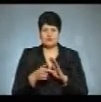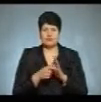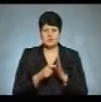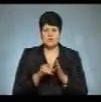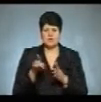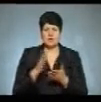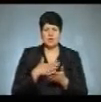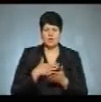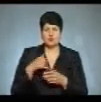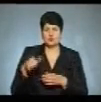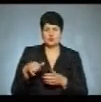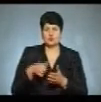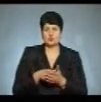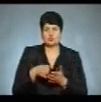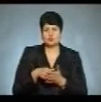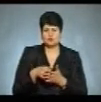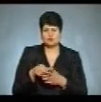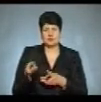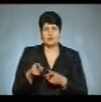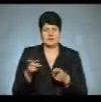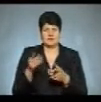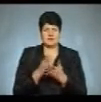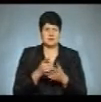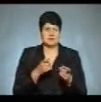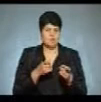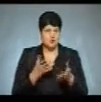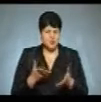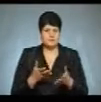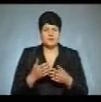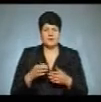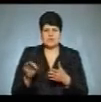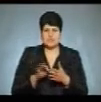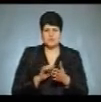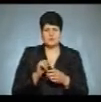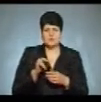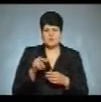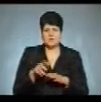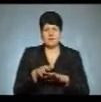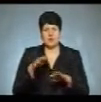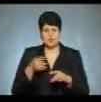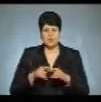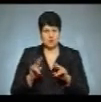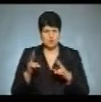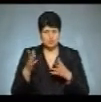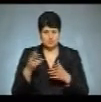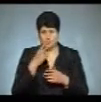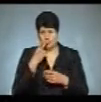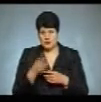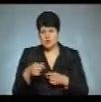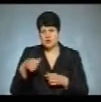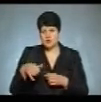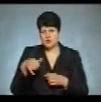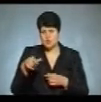його сумка з предметом, схожим на вогнепальну зброю. Після чого ми зразу пішли в хол цього клубу. Побачили саму